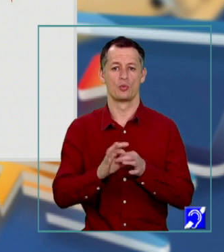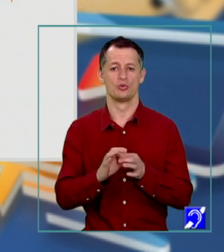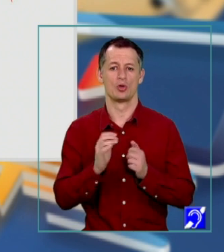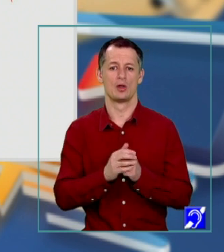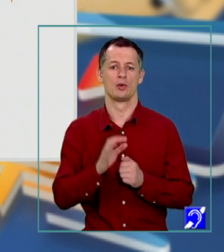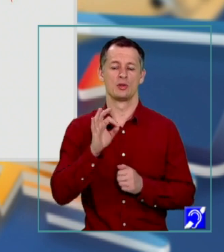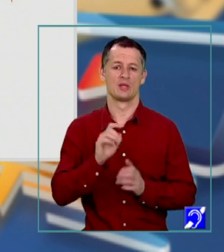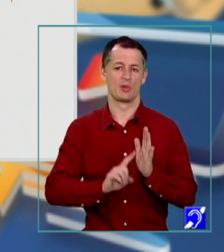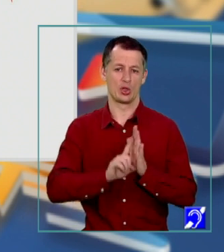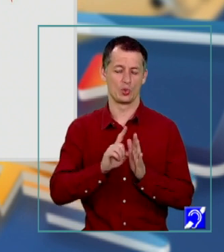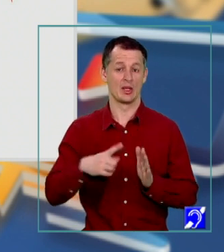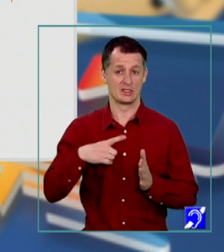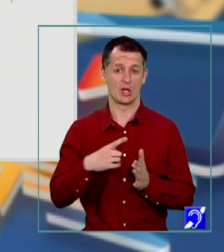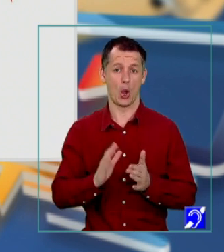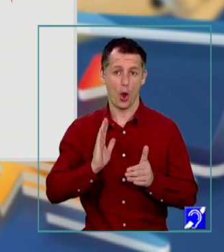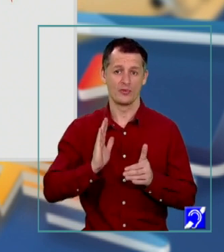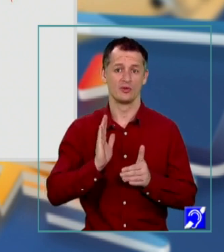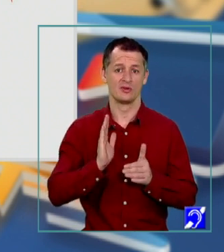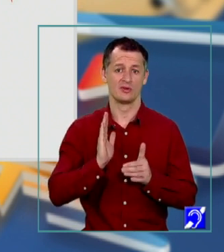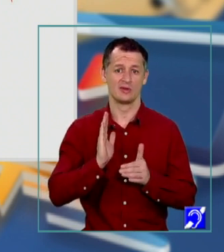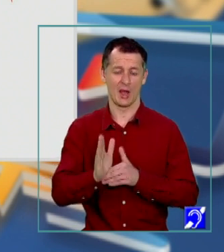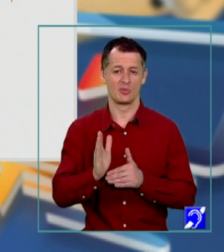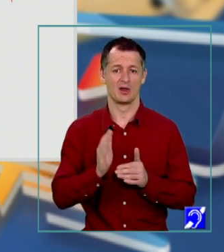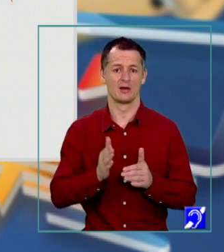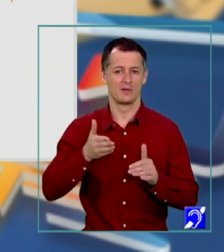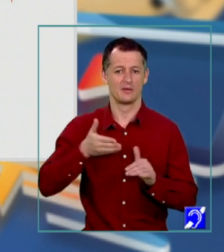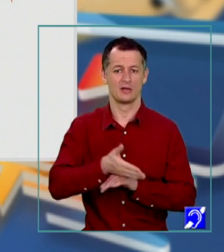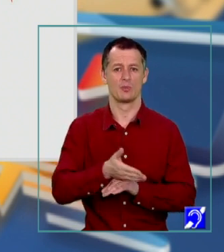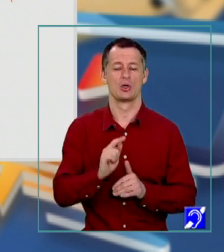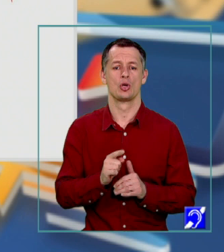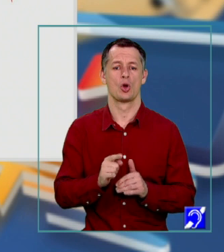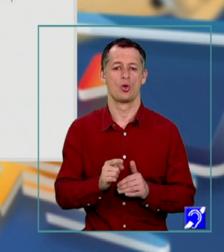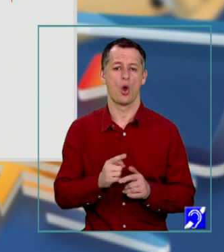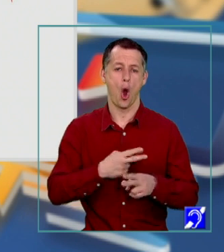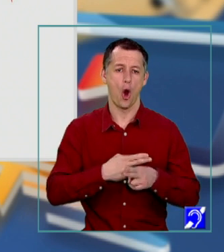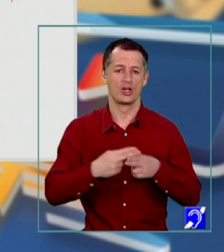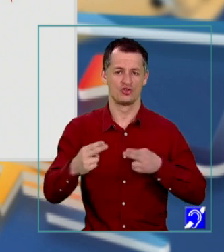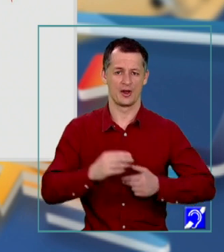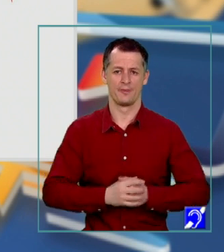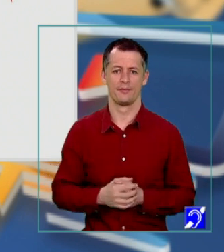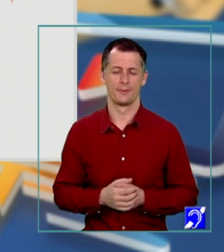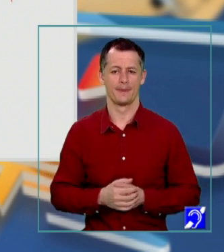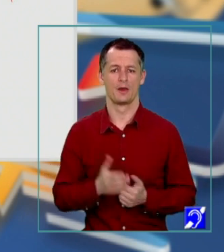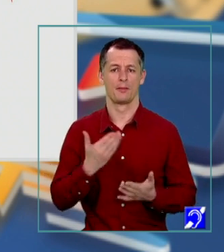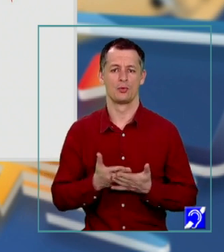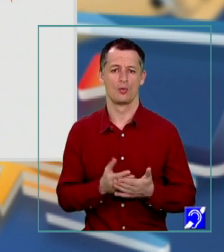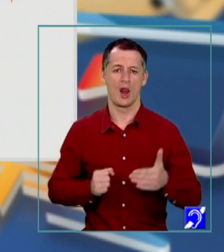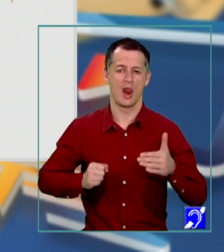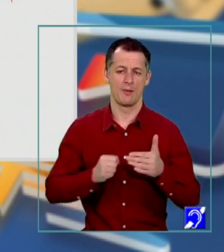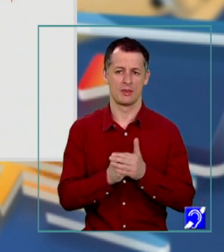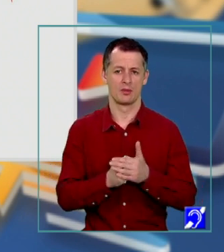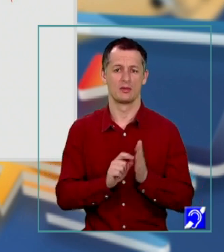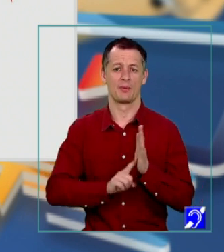fi o dreaptă care obligatoriu va trece prin origine. Deci am pus-o punctat pentru că la limită temperatura tinde către